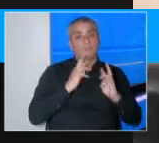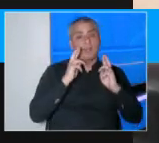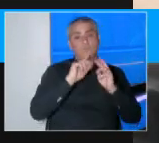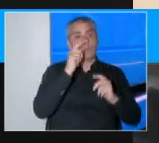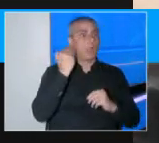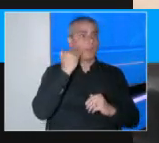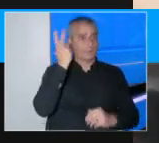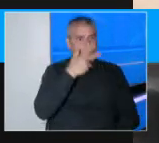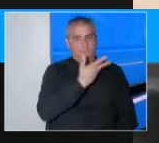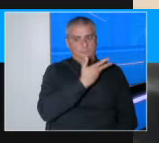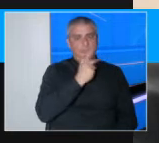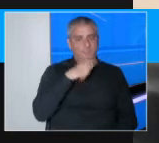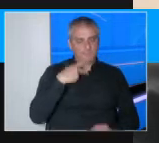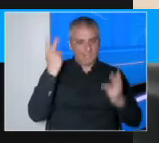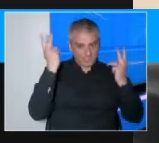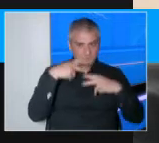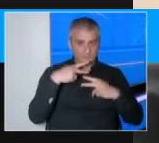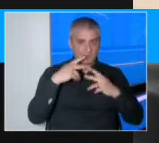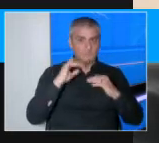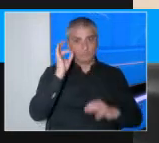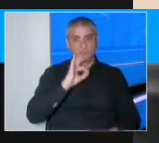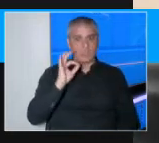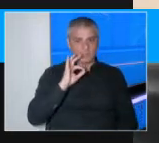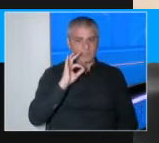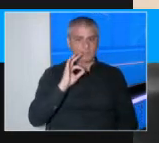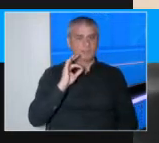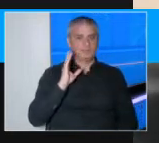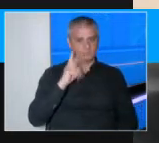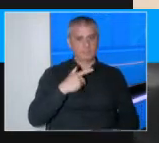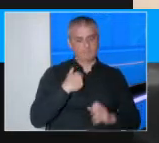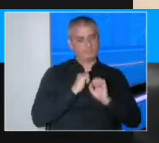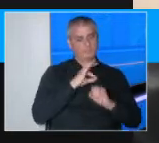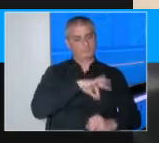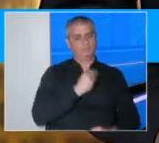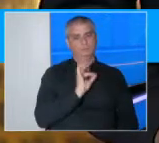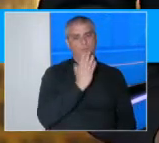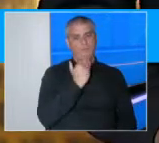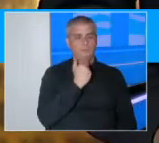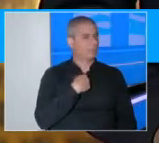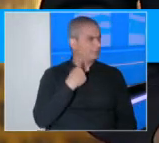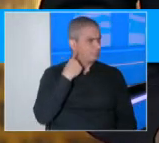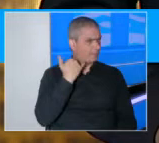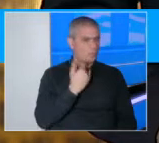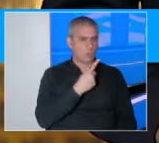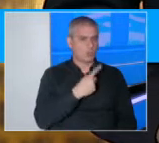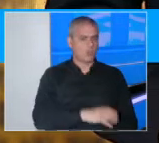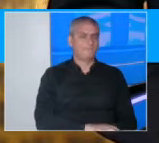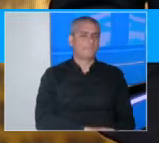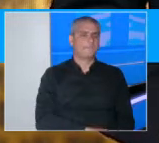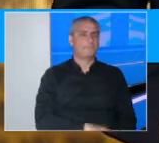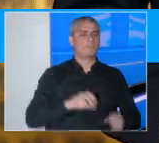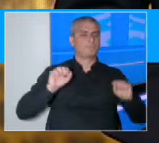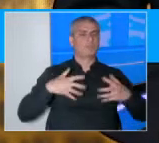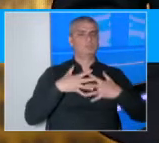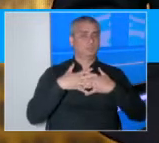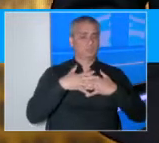האמריקאים יתעשתו, כן. ויהיה פה הסכם שישרת בכל זאת, כן. את הספון של ישראל. כן, אני רוצה לשאול אותך, כי שמענו היום את נשיא